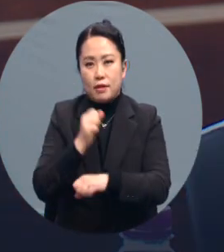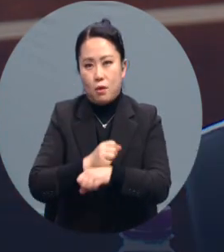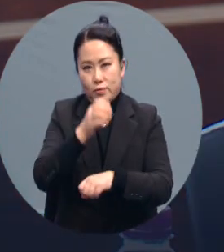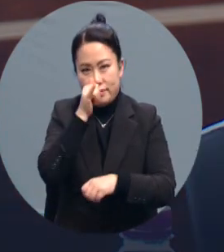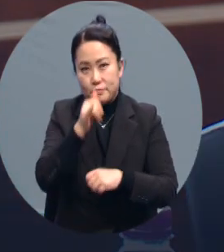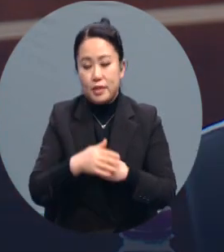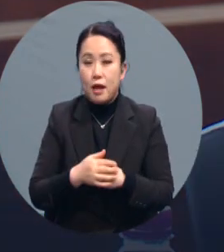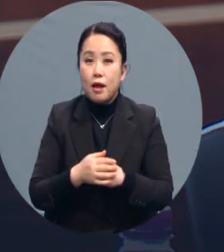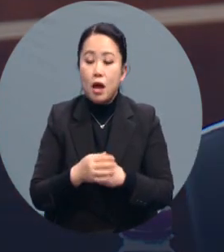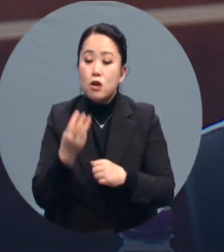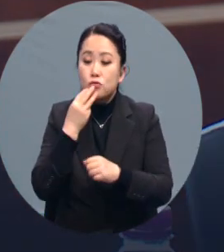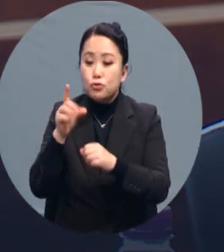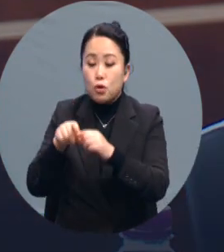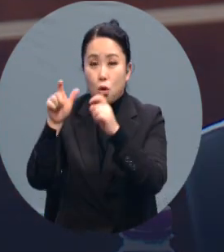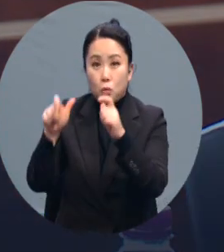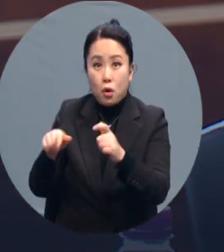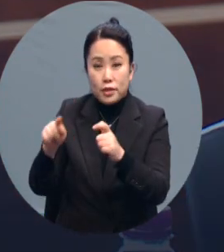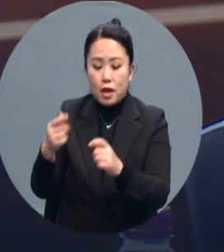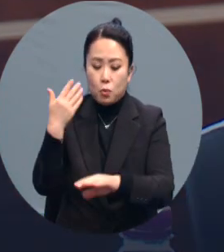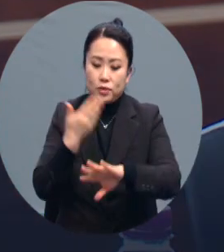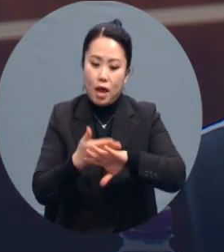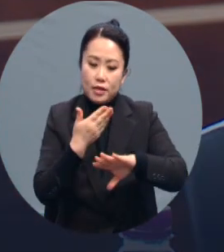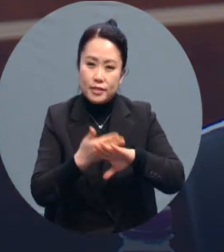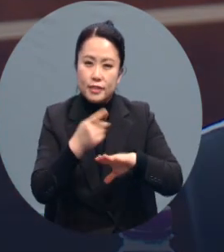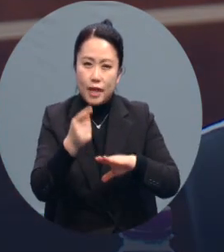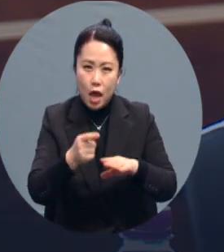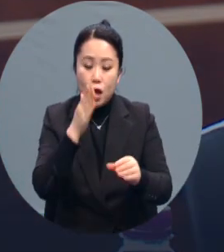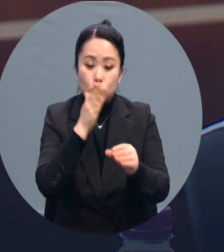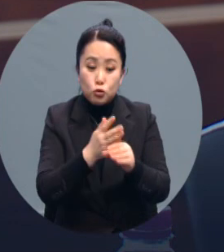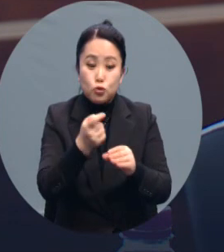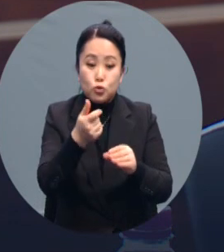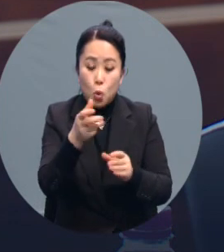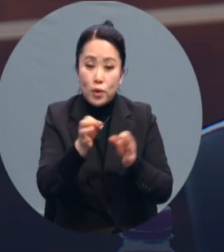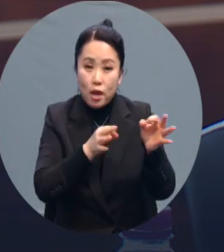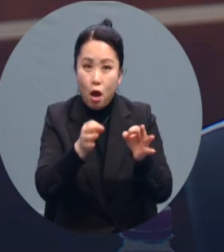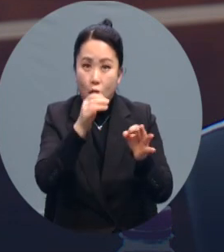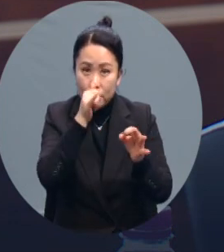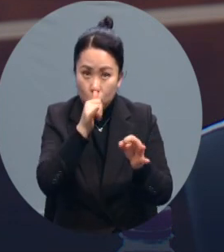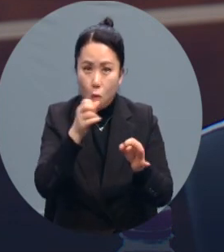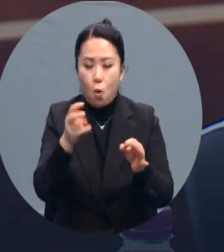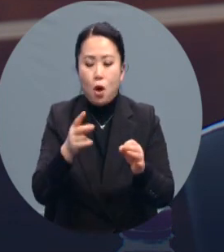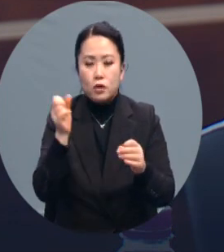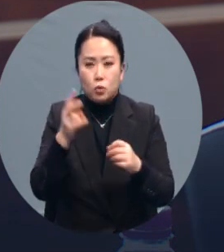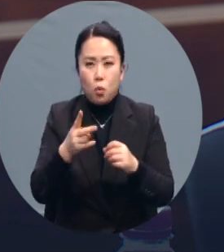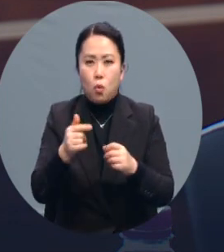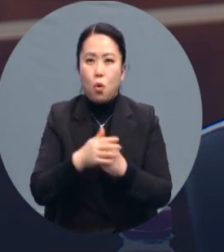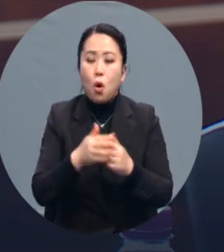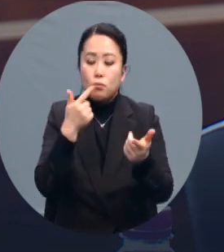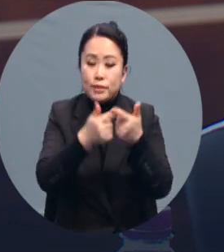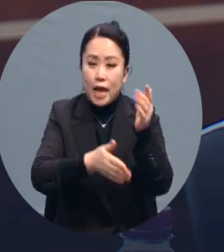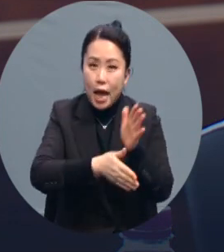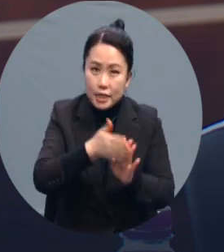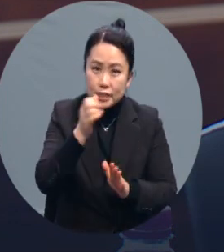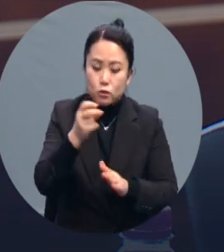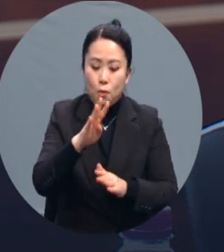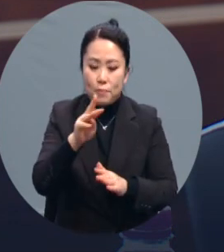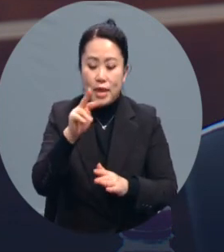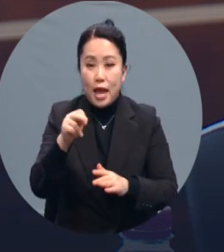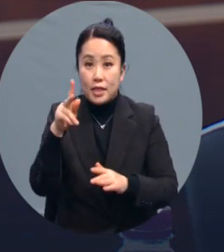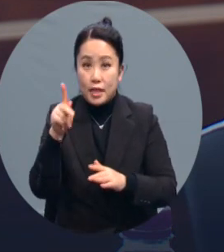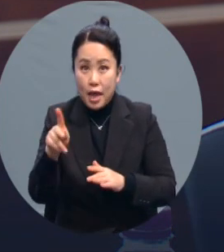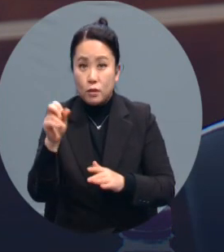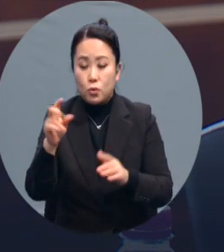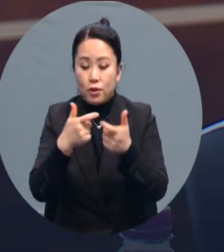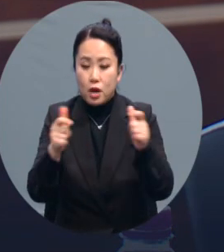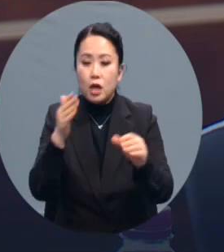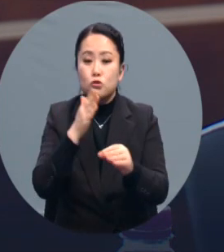달리 중소기업과 소상공인 비중이 높고, 그리고 특히나 BNK그룹이라든가 우리 부산시도 그렇고 여러 가지 그